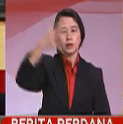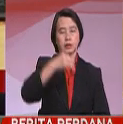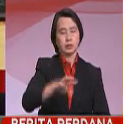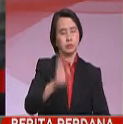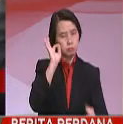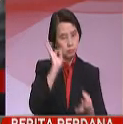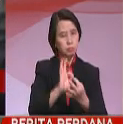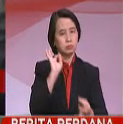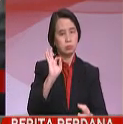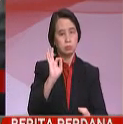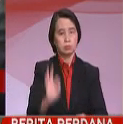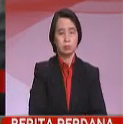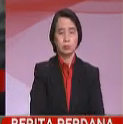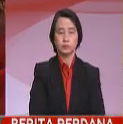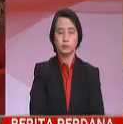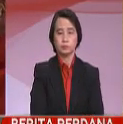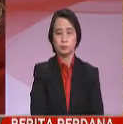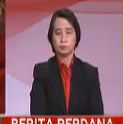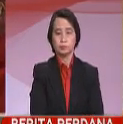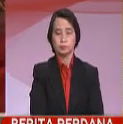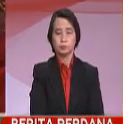sempurna.